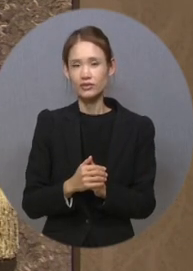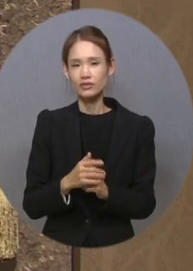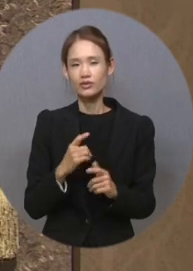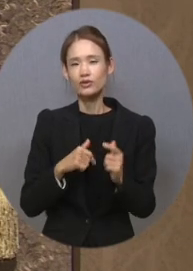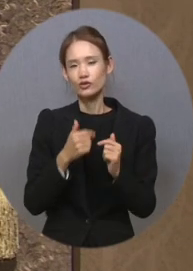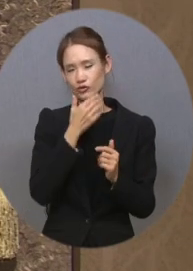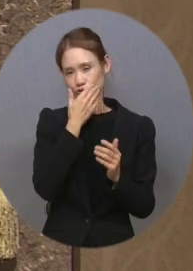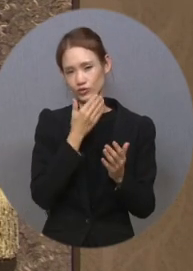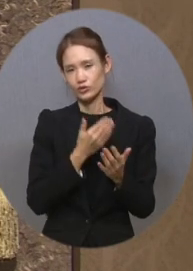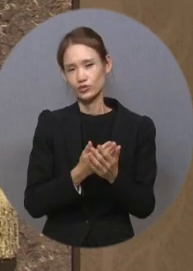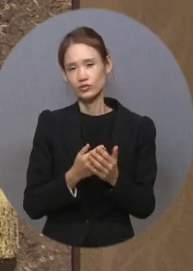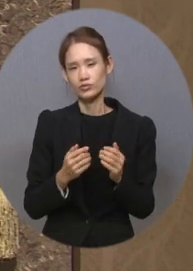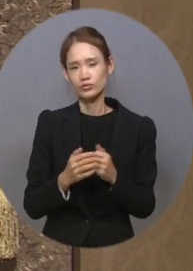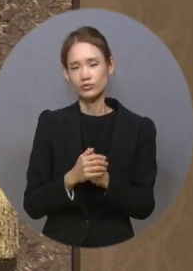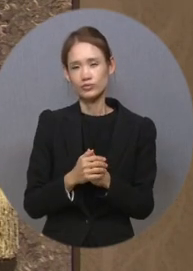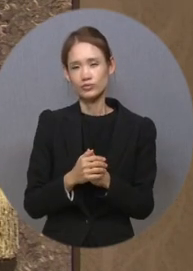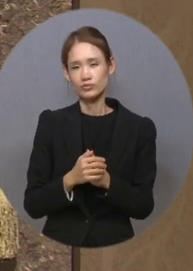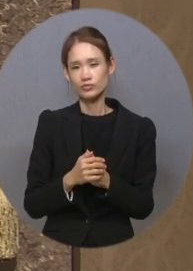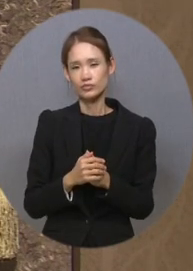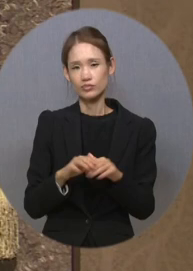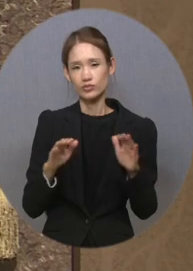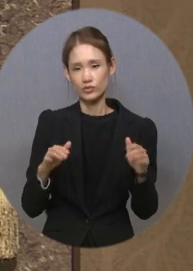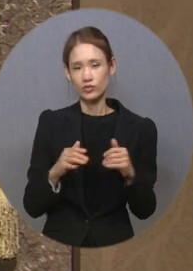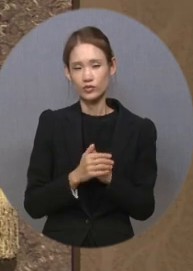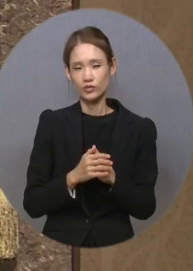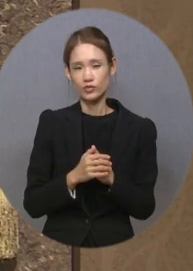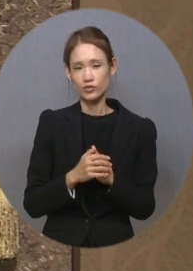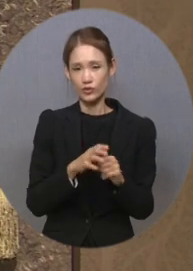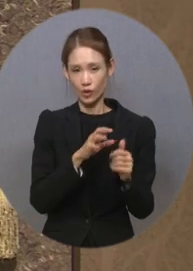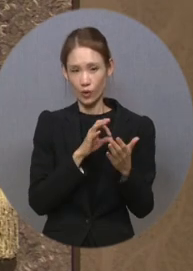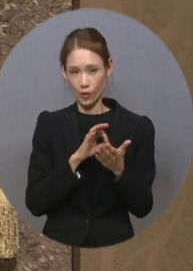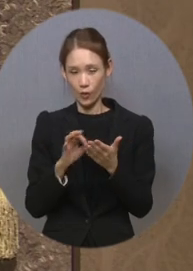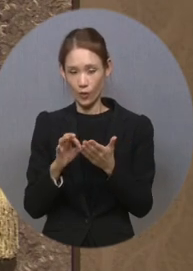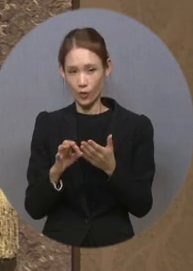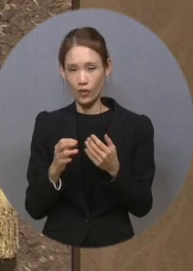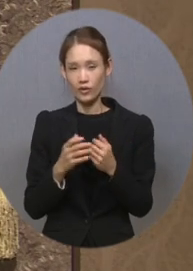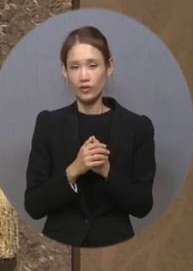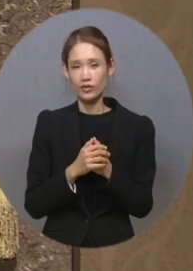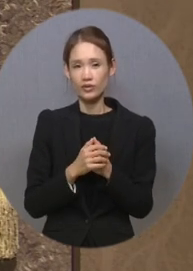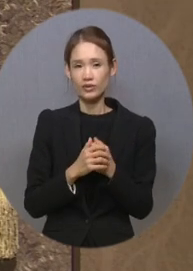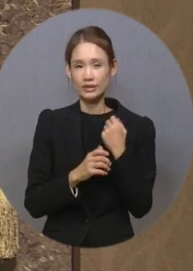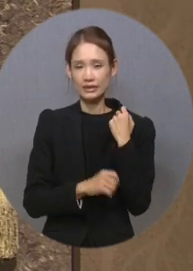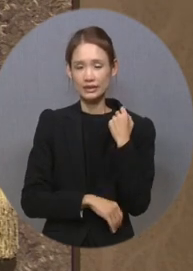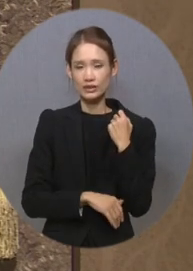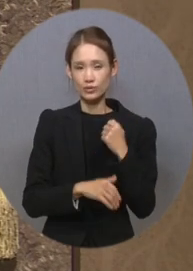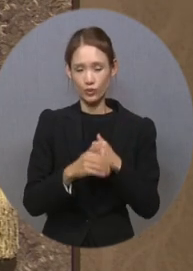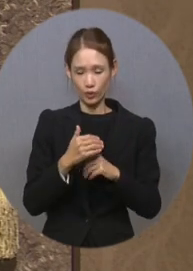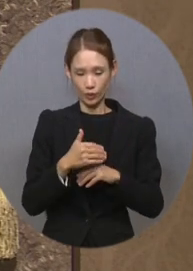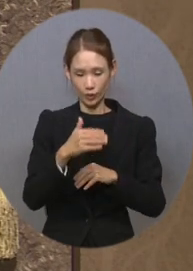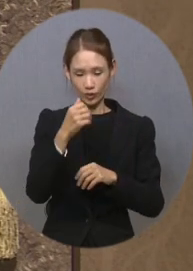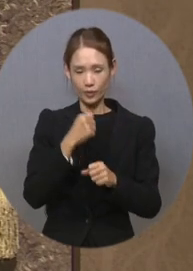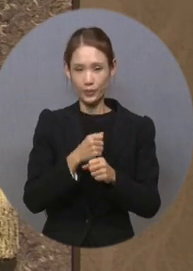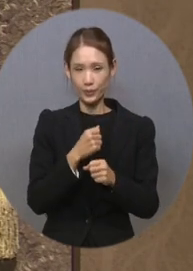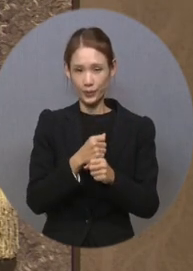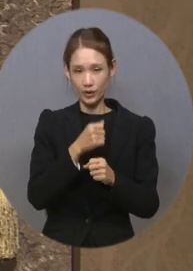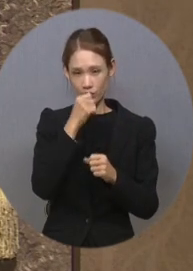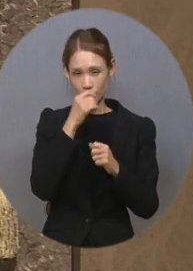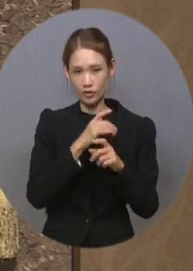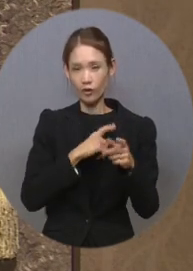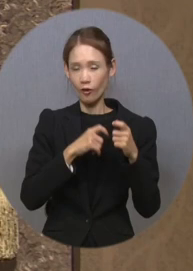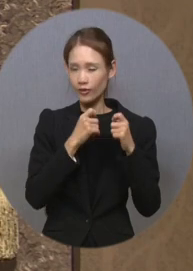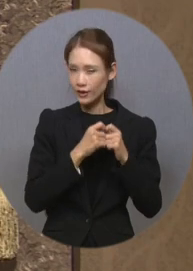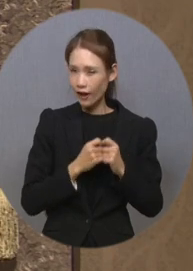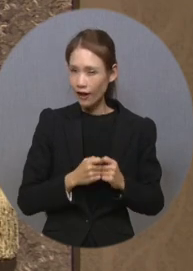중요하다고 생각합니다. 예. 그래서 현재 그 용역을 통해서 기본적인 이런 구상은 다 돼 있습니다. 그러나 상세한